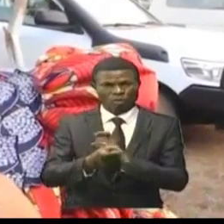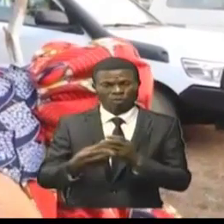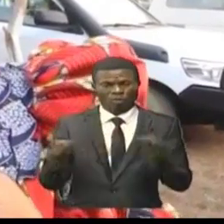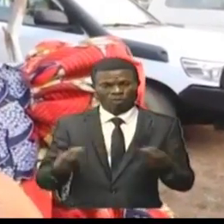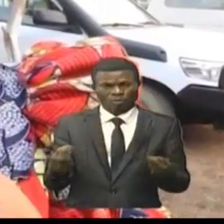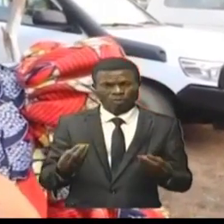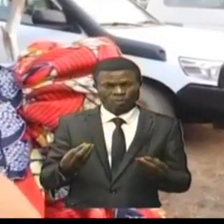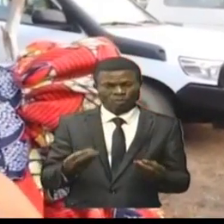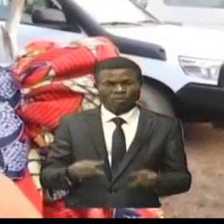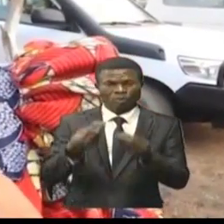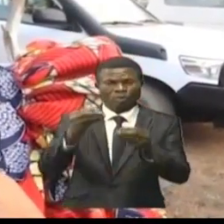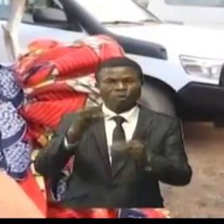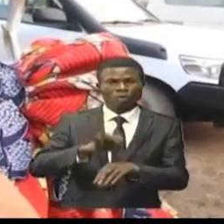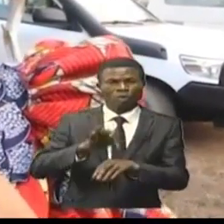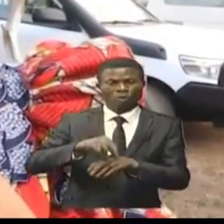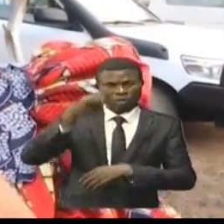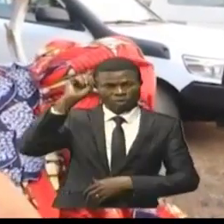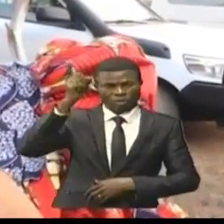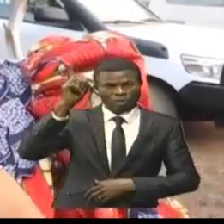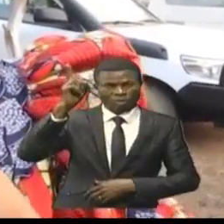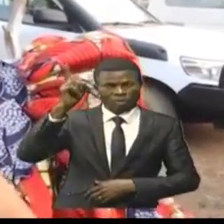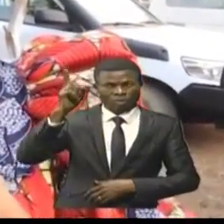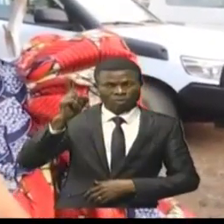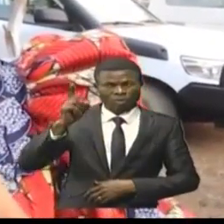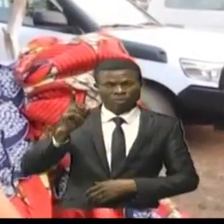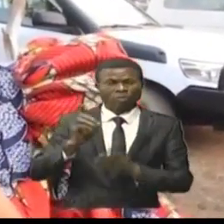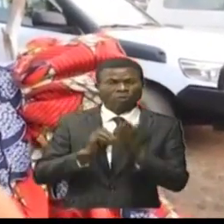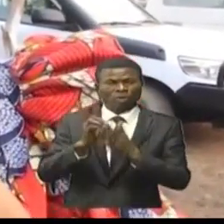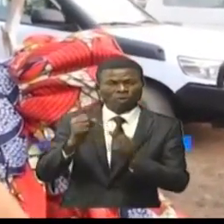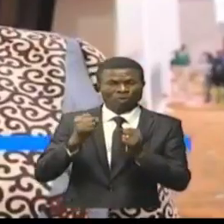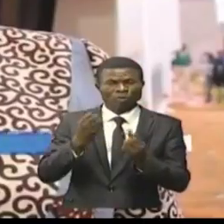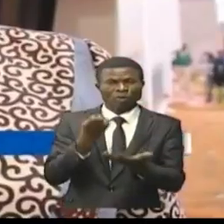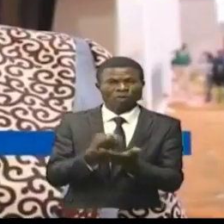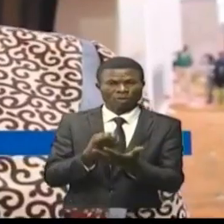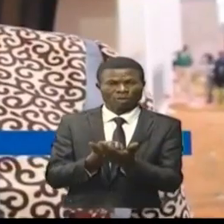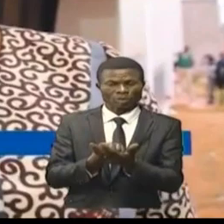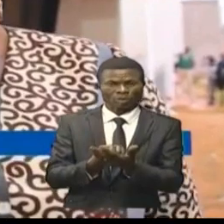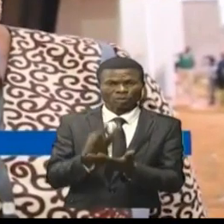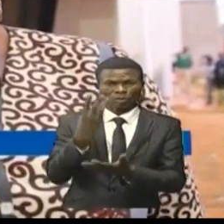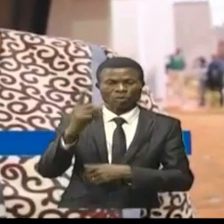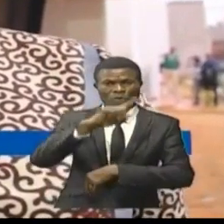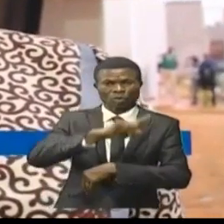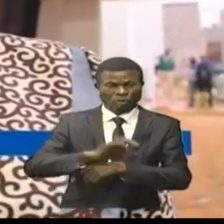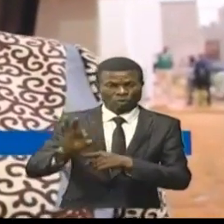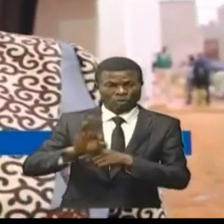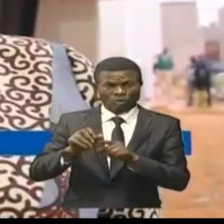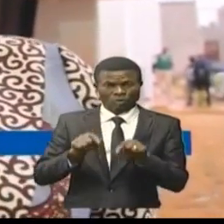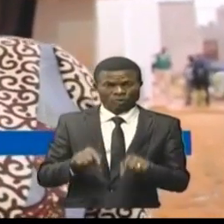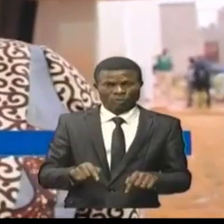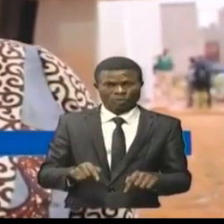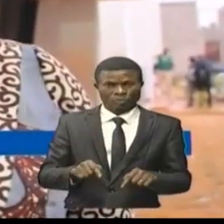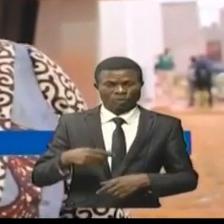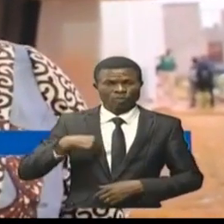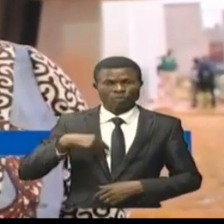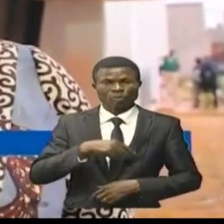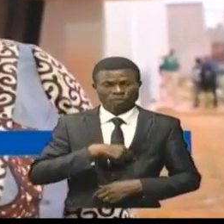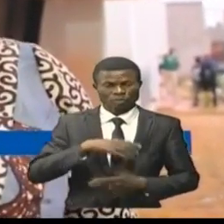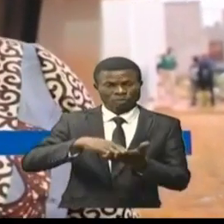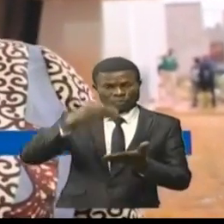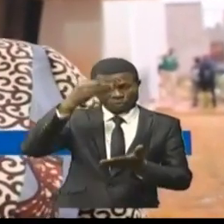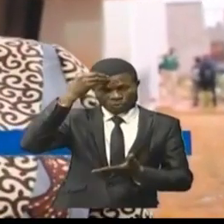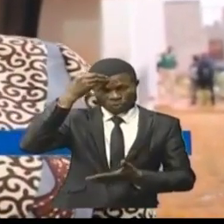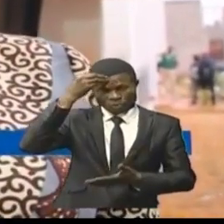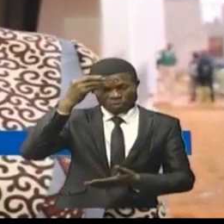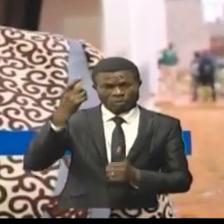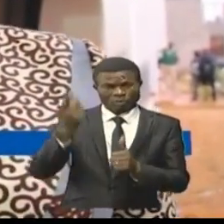pouvoir privilégier justement cette montée en puissance économique. Pendant les 3 jours de ces assises, nous avons retenu